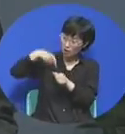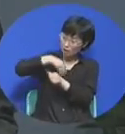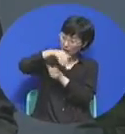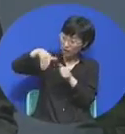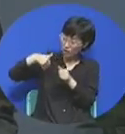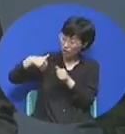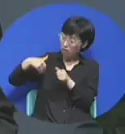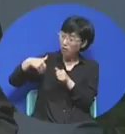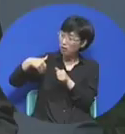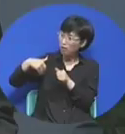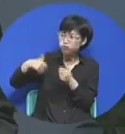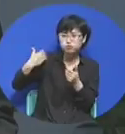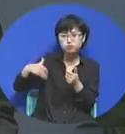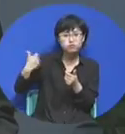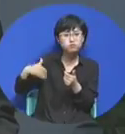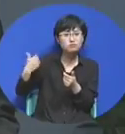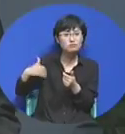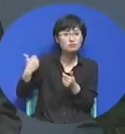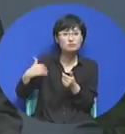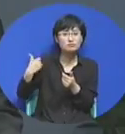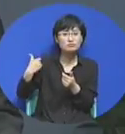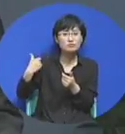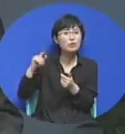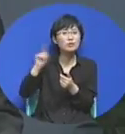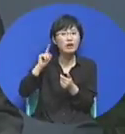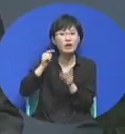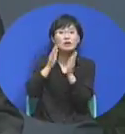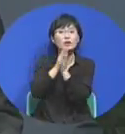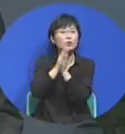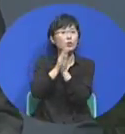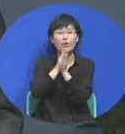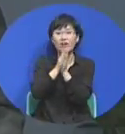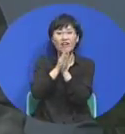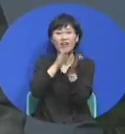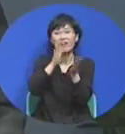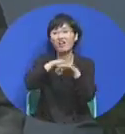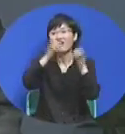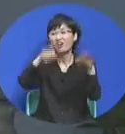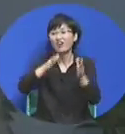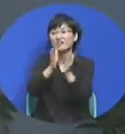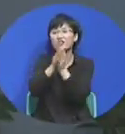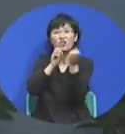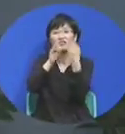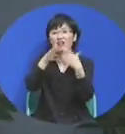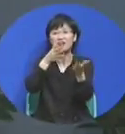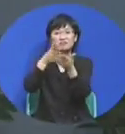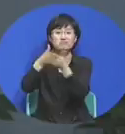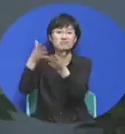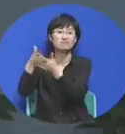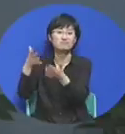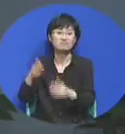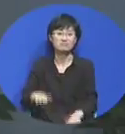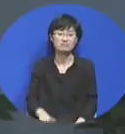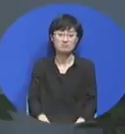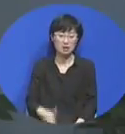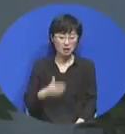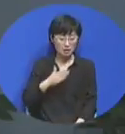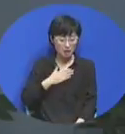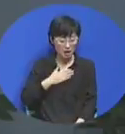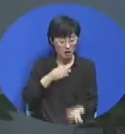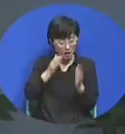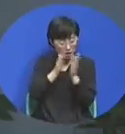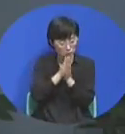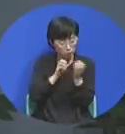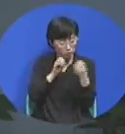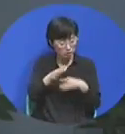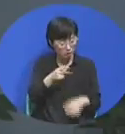받습니다. If you don't believe this, then you will never receive prayer answers all your life long. 그럼 왜 나는 기도 응답 안 되지? 당연히 안 되죠. And you'll ask the question,